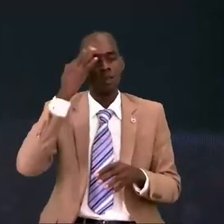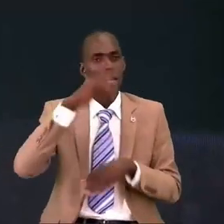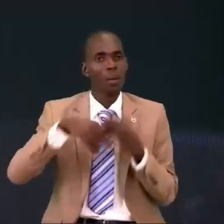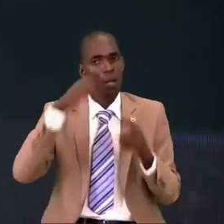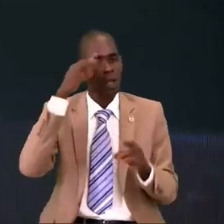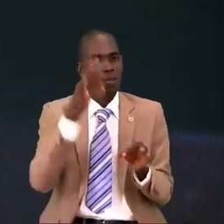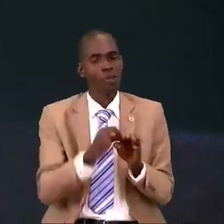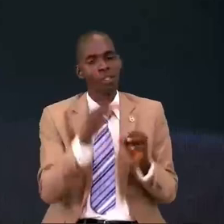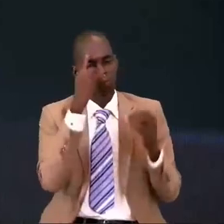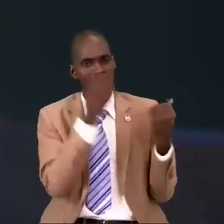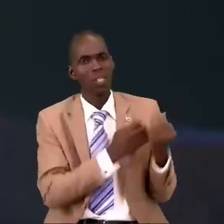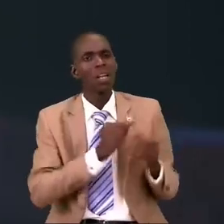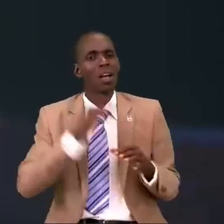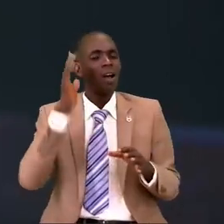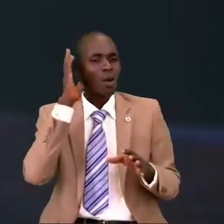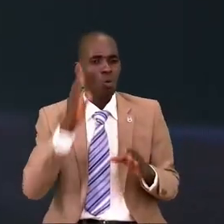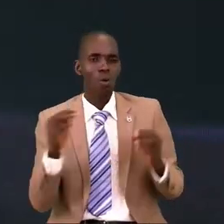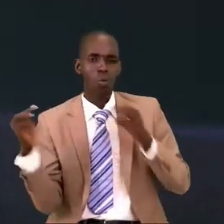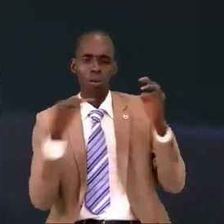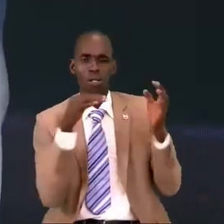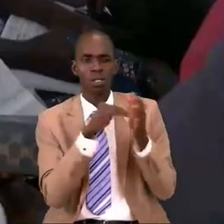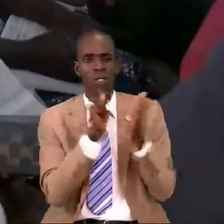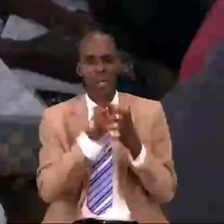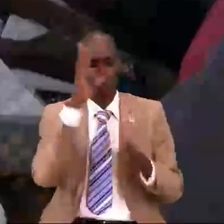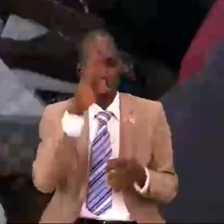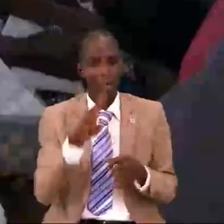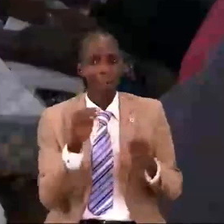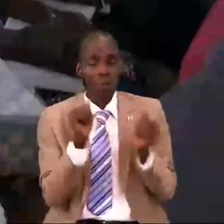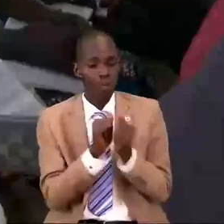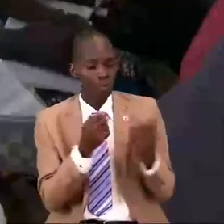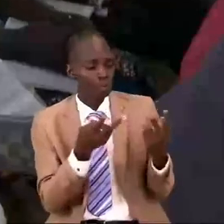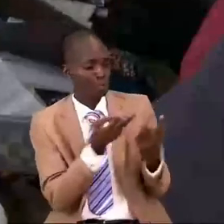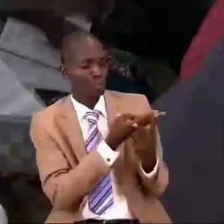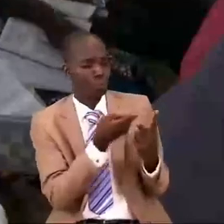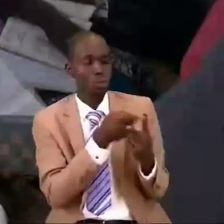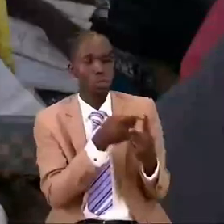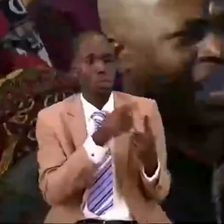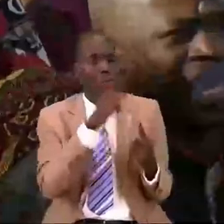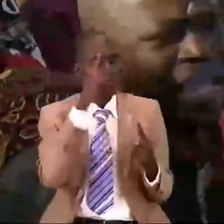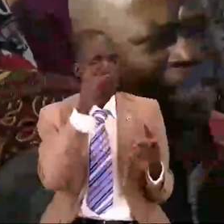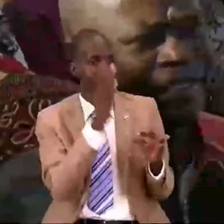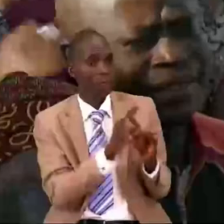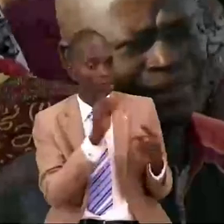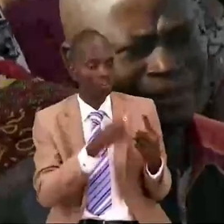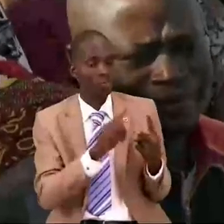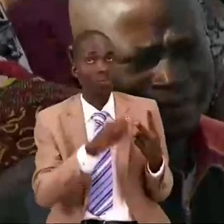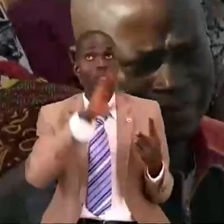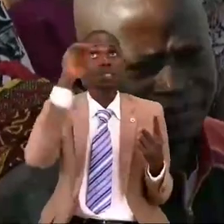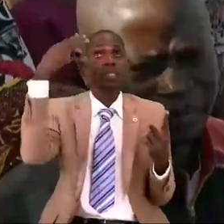foi et la grâce de Dieu. Je vais achever cet homme. Tu vas achever l'ennemi.